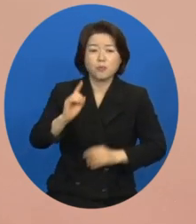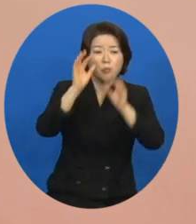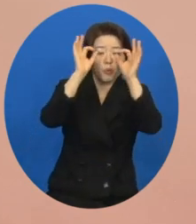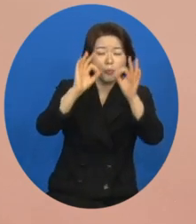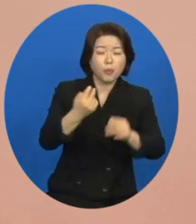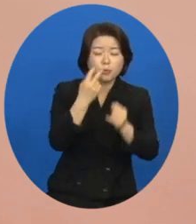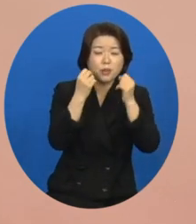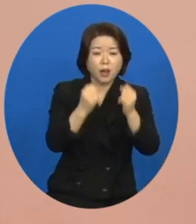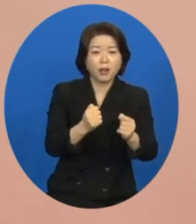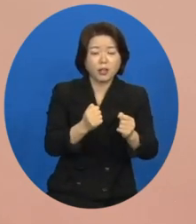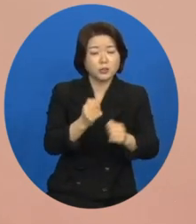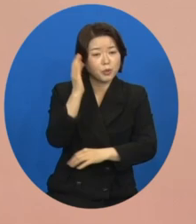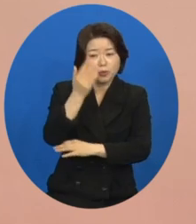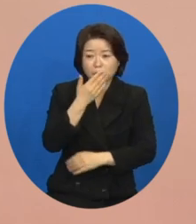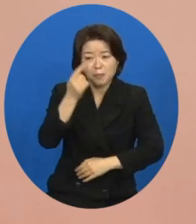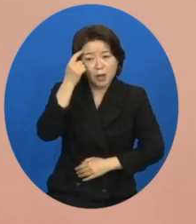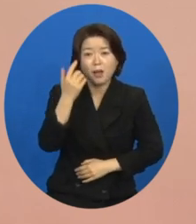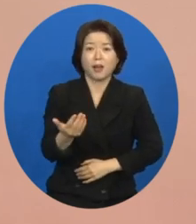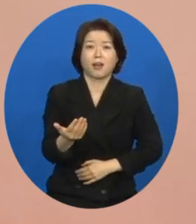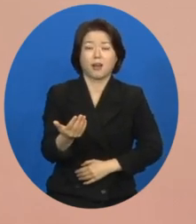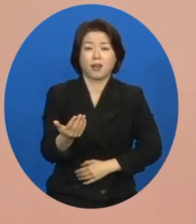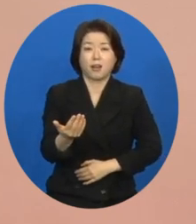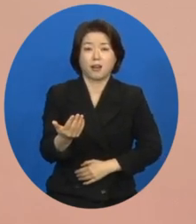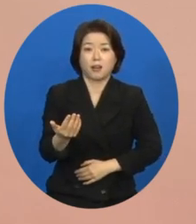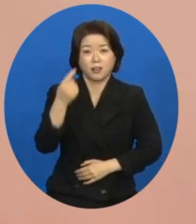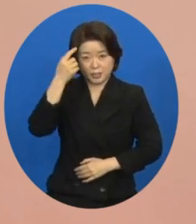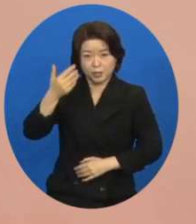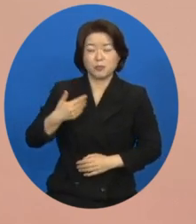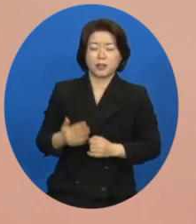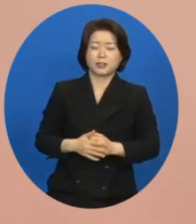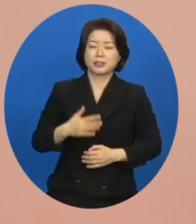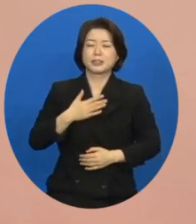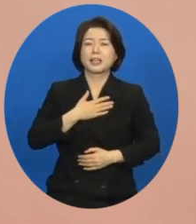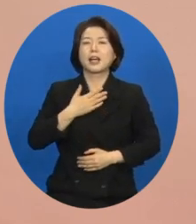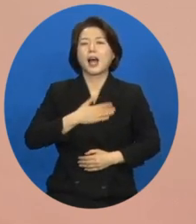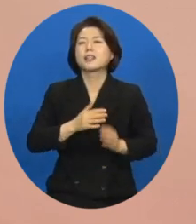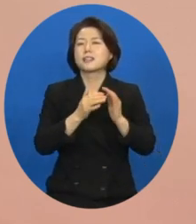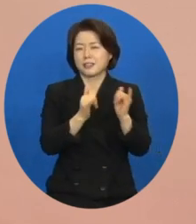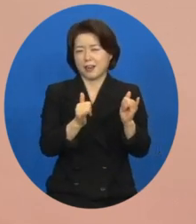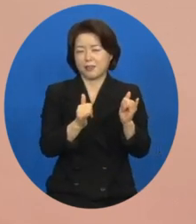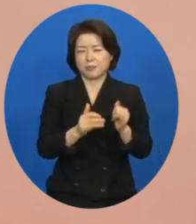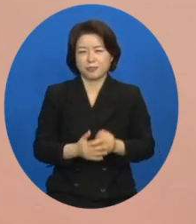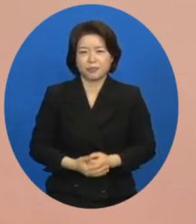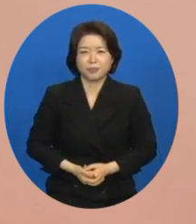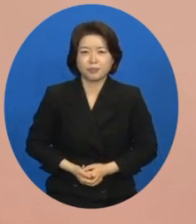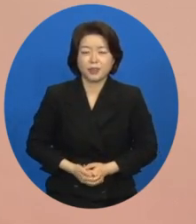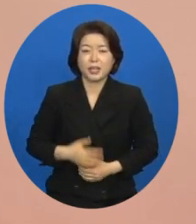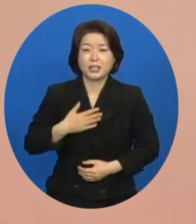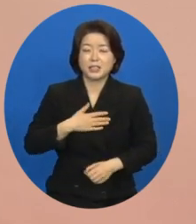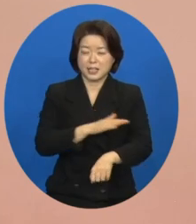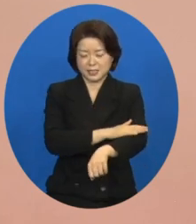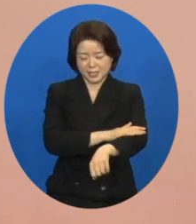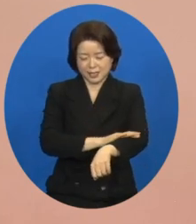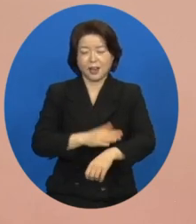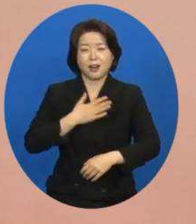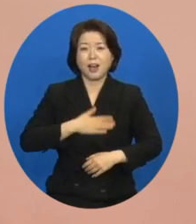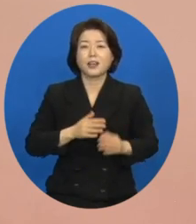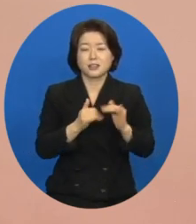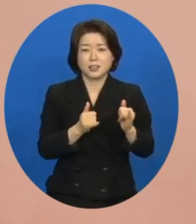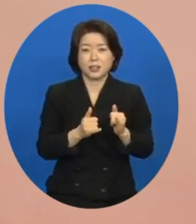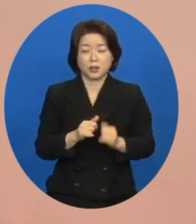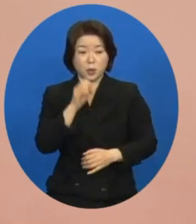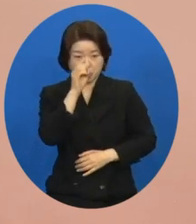살아계신다고 이야기하느냐. 제가 아는 사람이에요. 제가 잘 알아요. 그래서 이